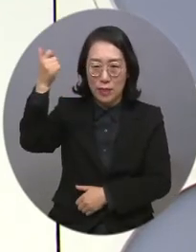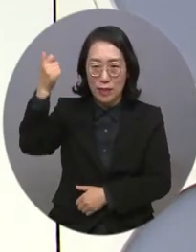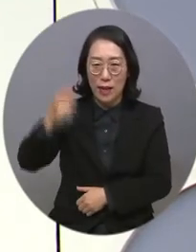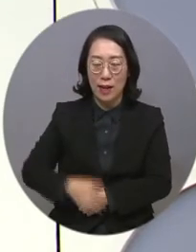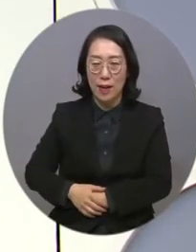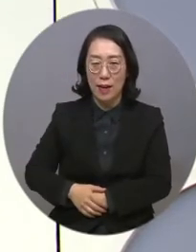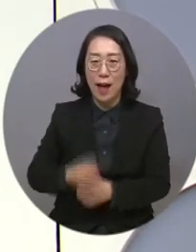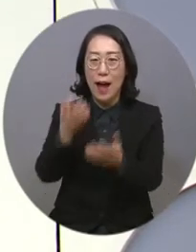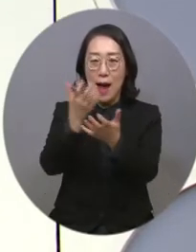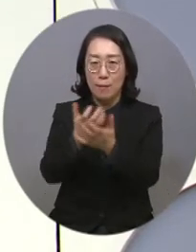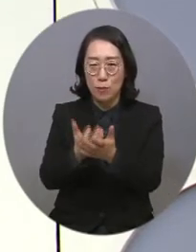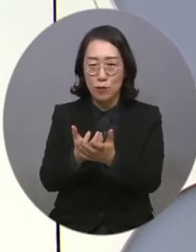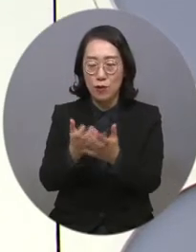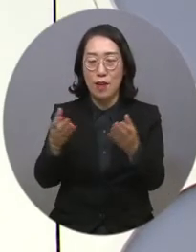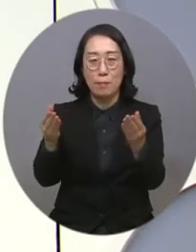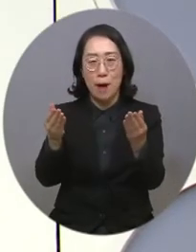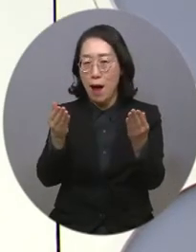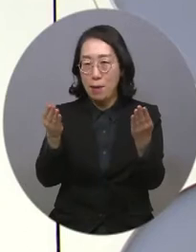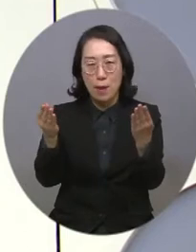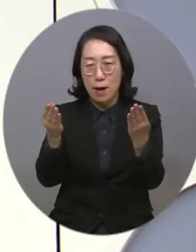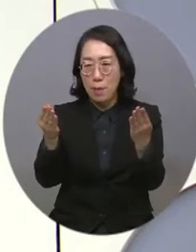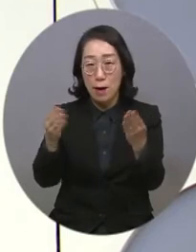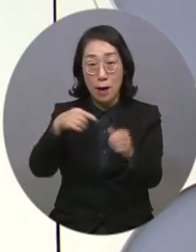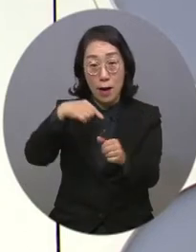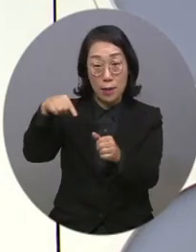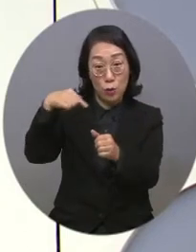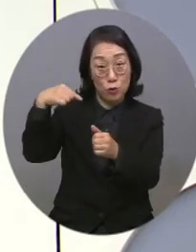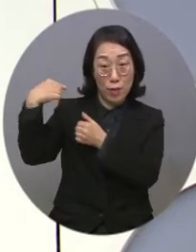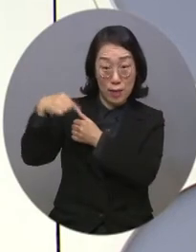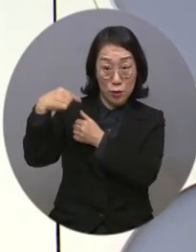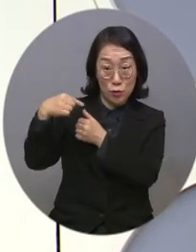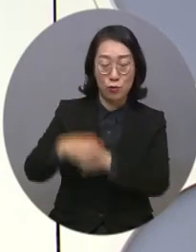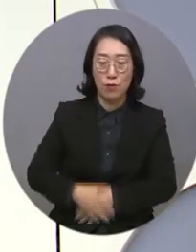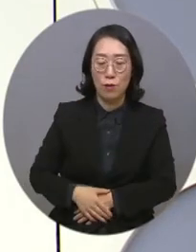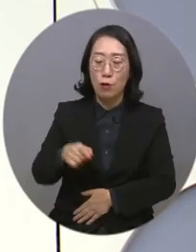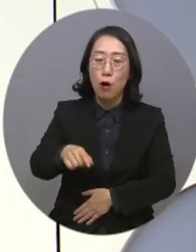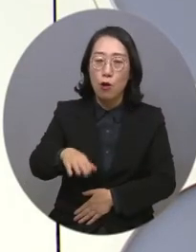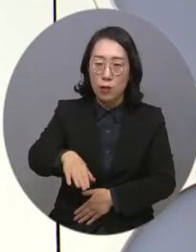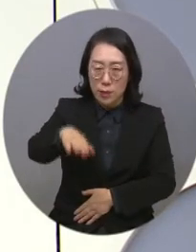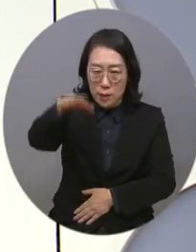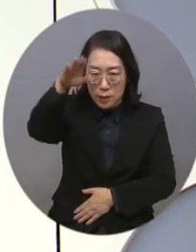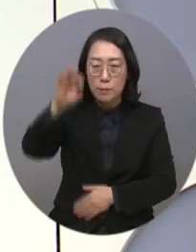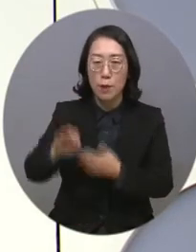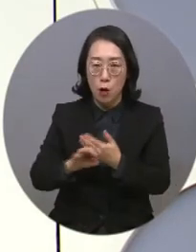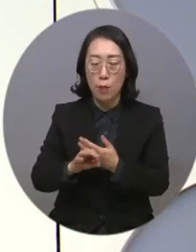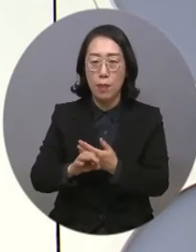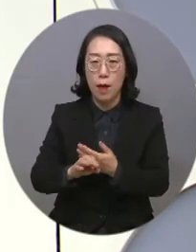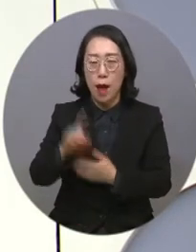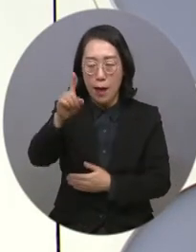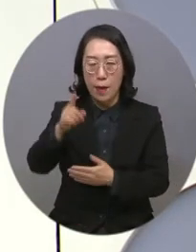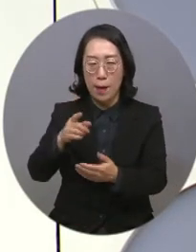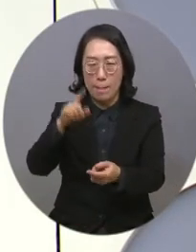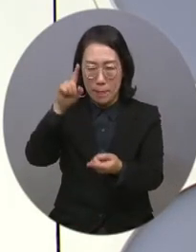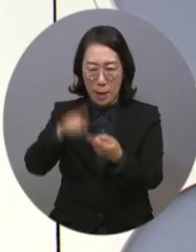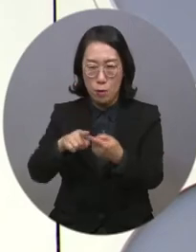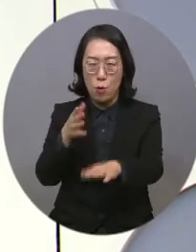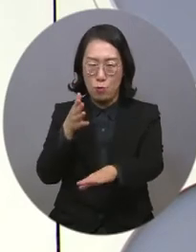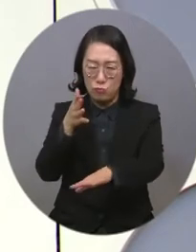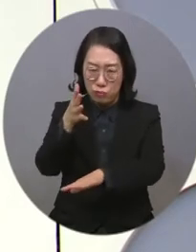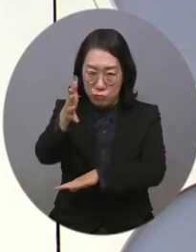전자문 가르치고 동문선수 가르친 할아버지가 장차 크면은 한 가지 길을 가라. 뭐 한 우물을